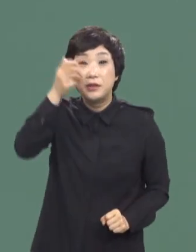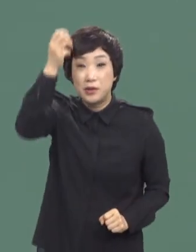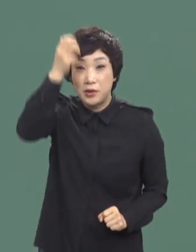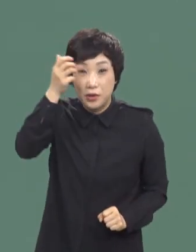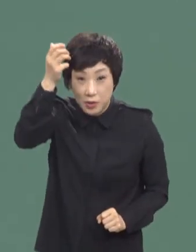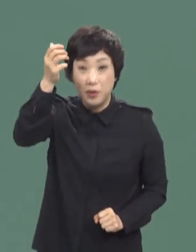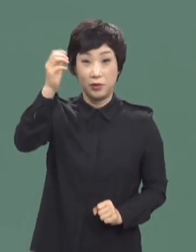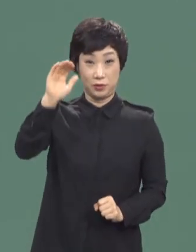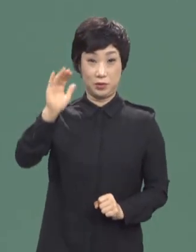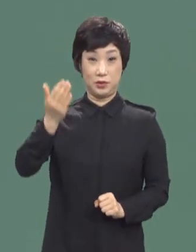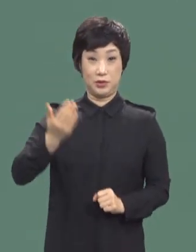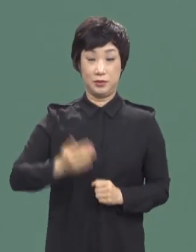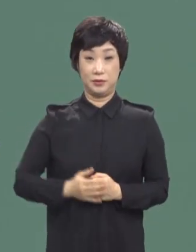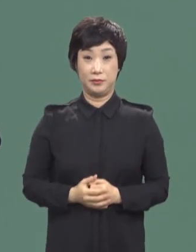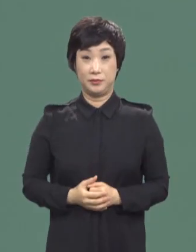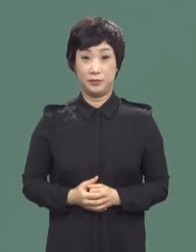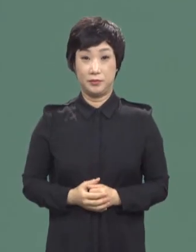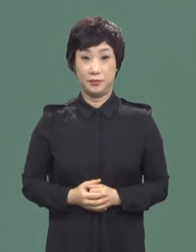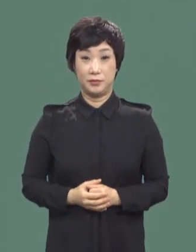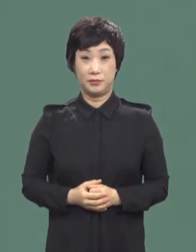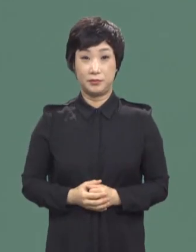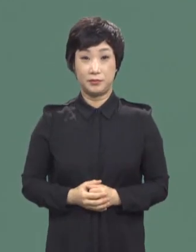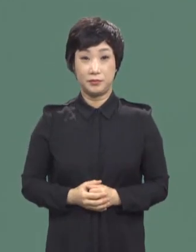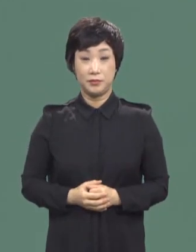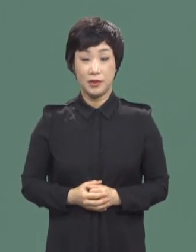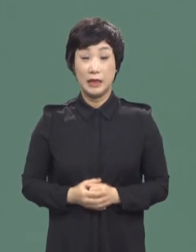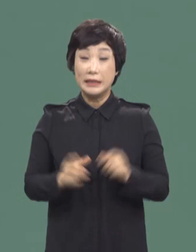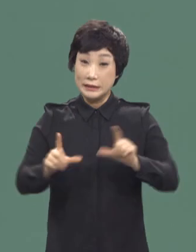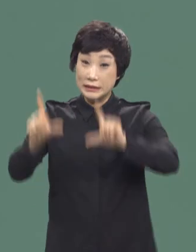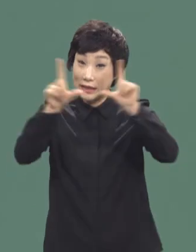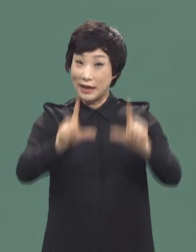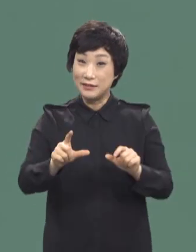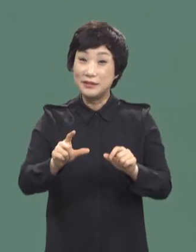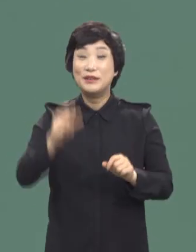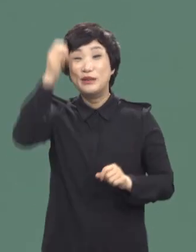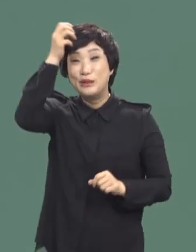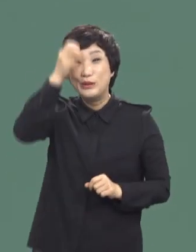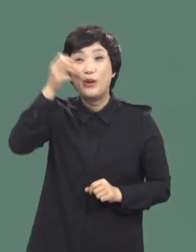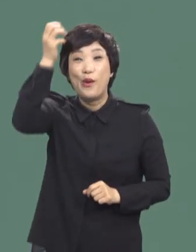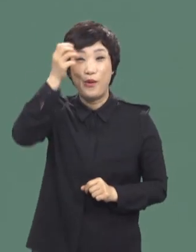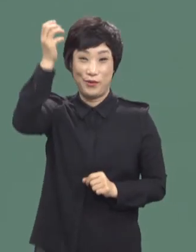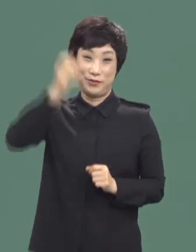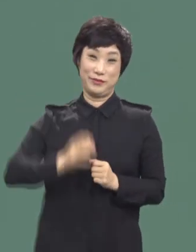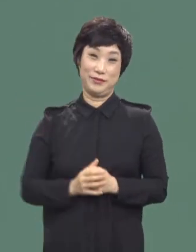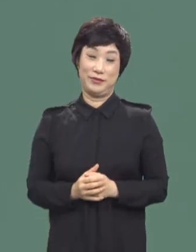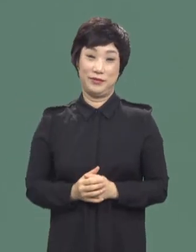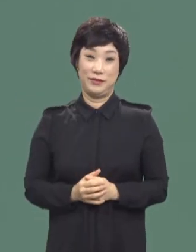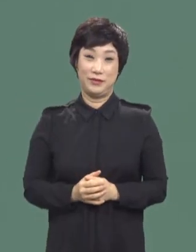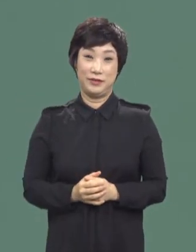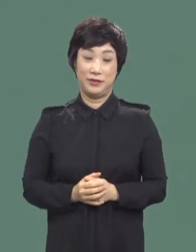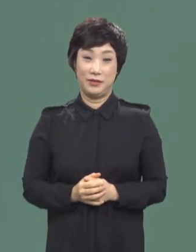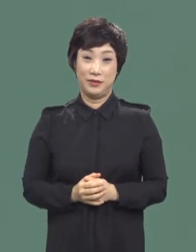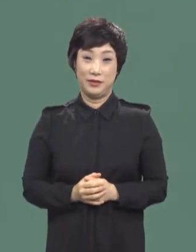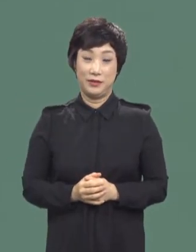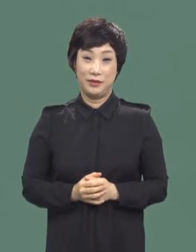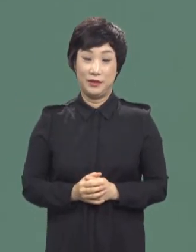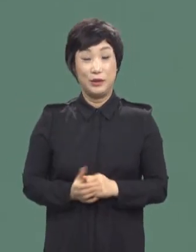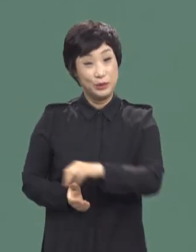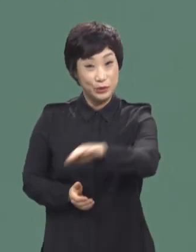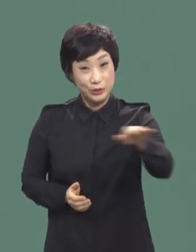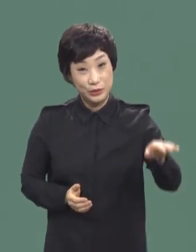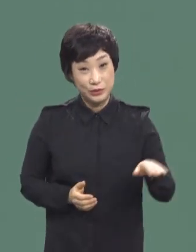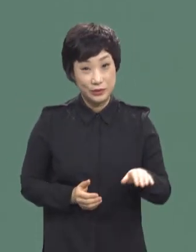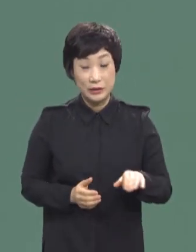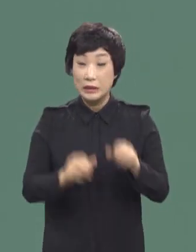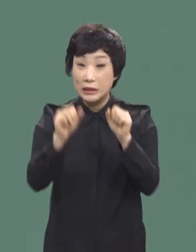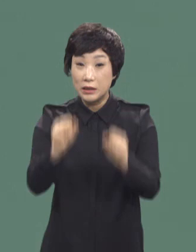생영이 되게 하신지라. 사는 영이 되게 했다는 겁니다. 그래서 우리